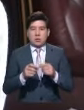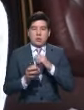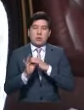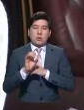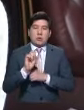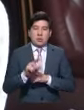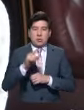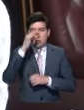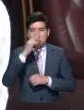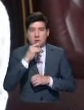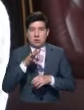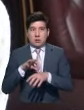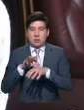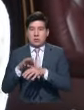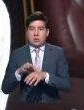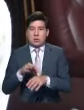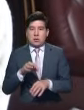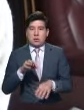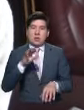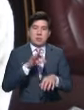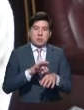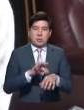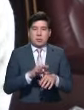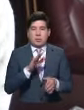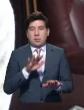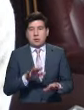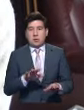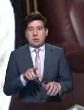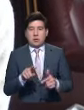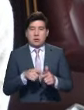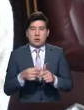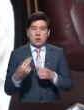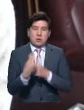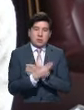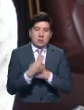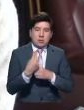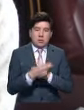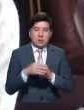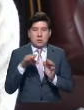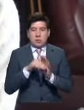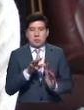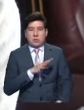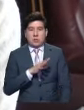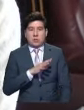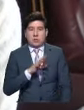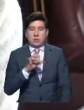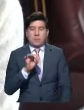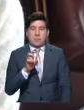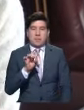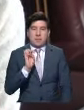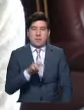емдерді пайдалануға болады. Ауырған жерлерді, мысалы, бұның ең бір емдік қасиеті бар. Бұл емдік қасиеті